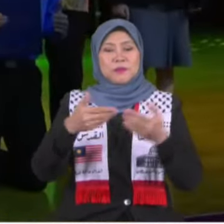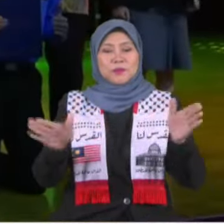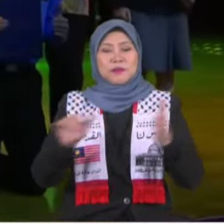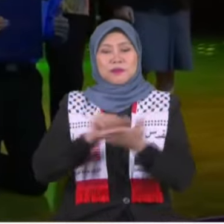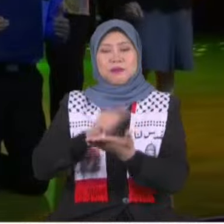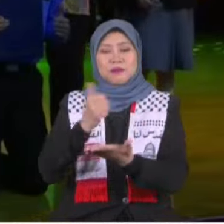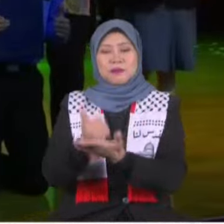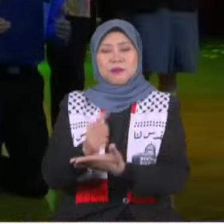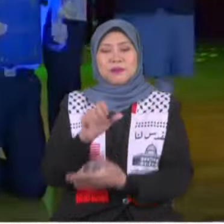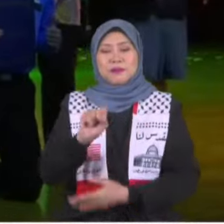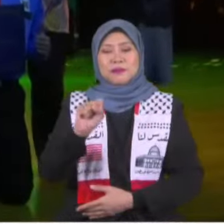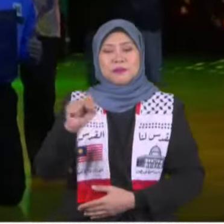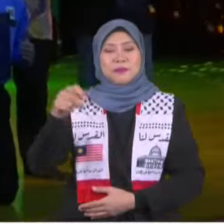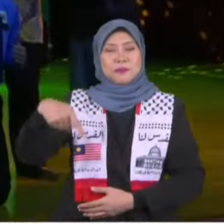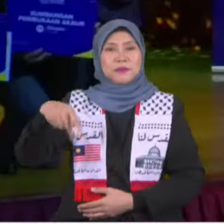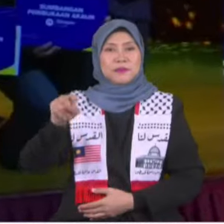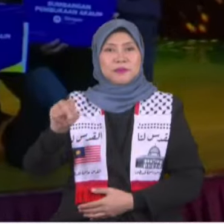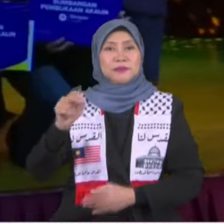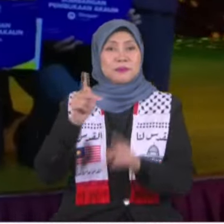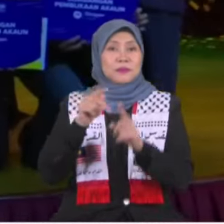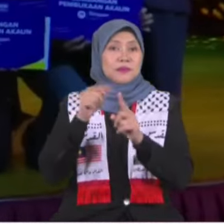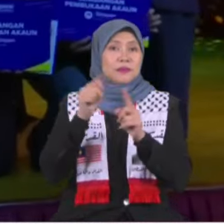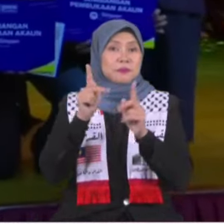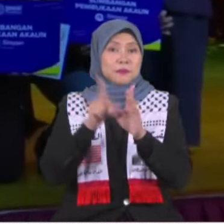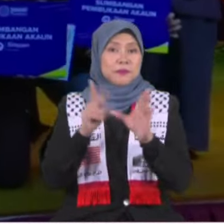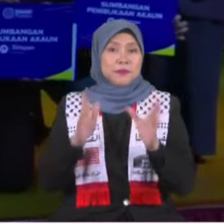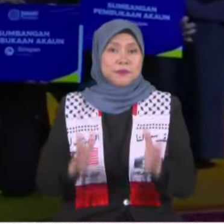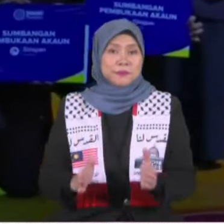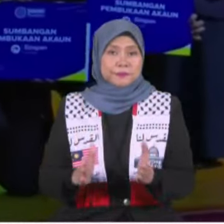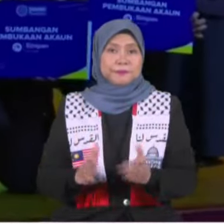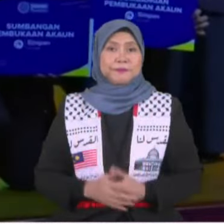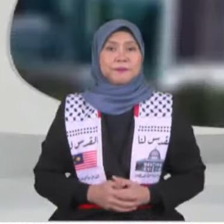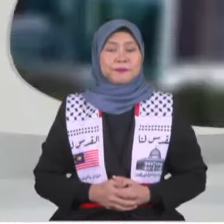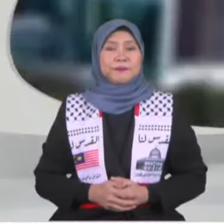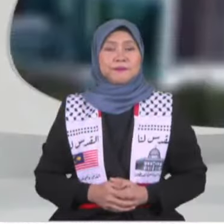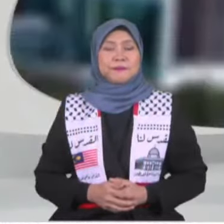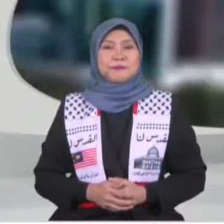akaun simpanan SSPN kepada peserta terlibat.